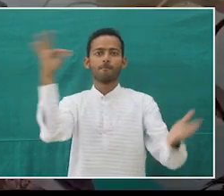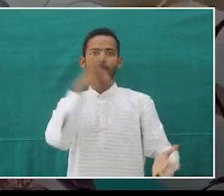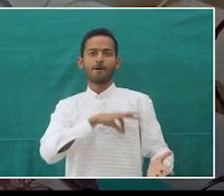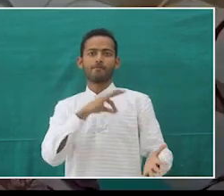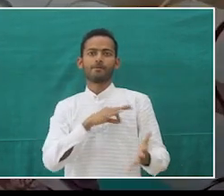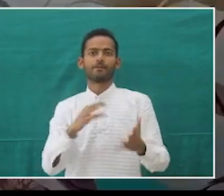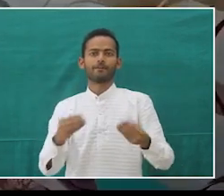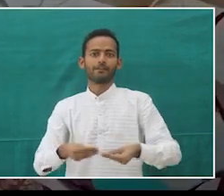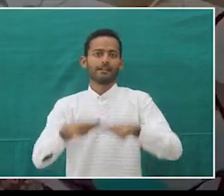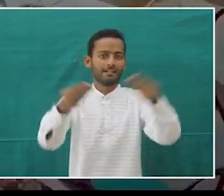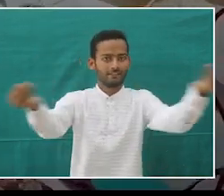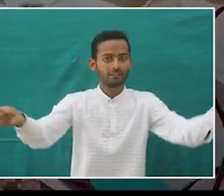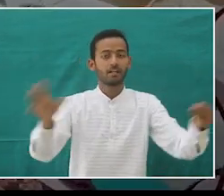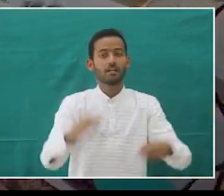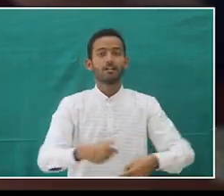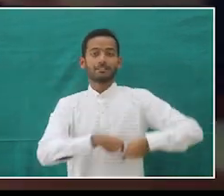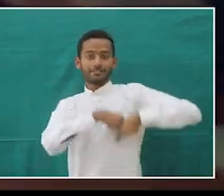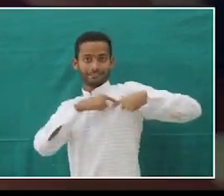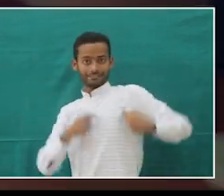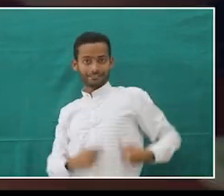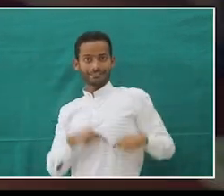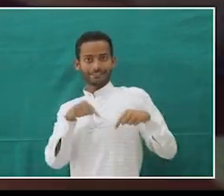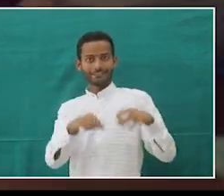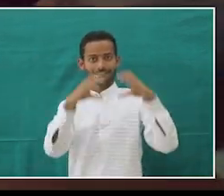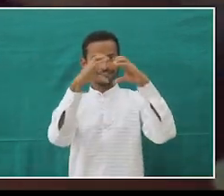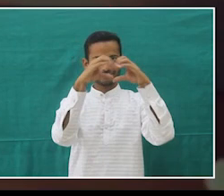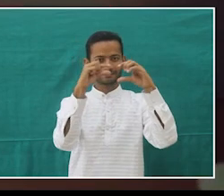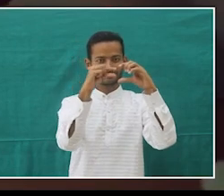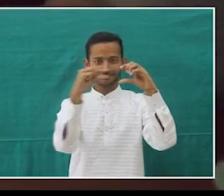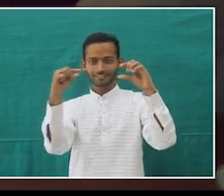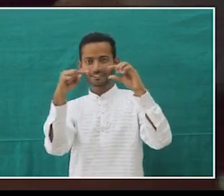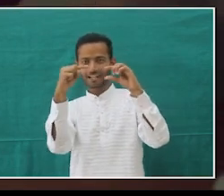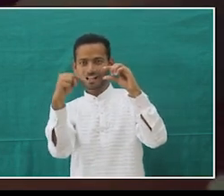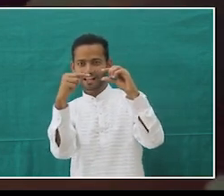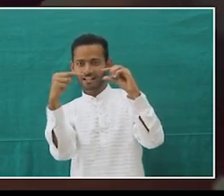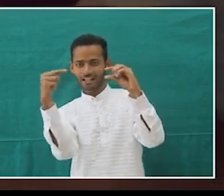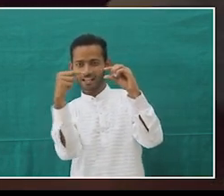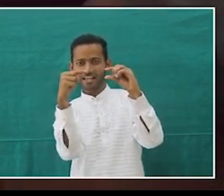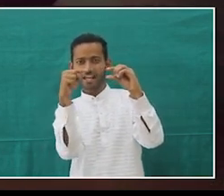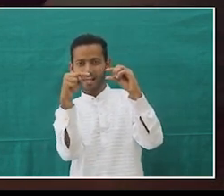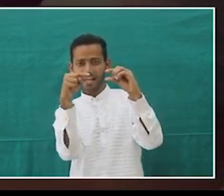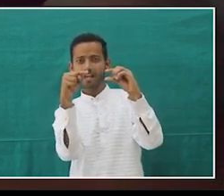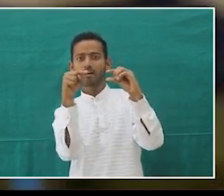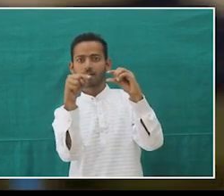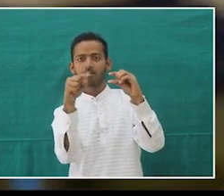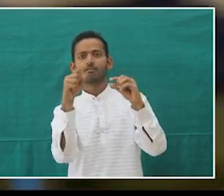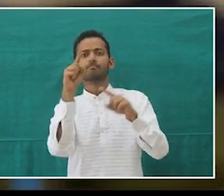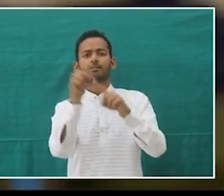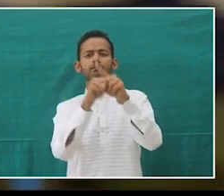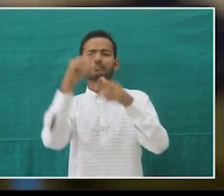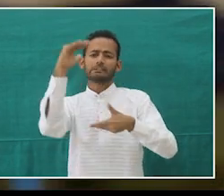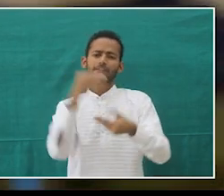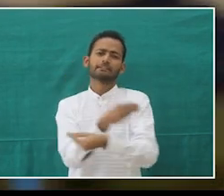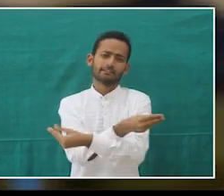डायलिसिस कार्यक्रम शुरू किया गया हृदय रोगियों को सस्ती दरों पर स्टीम उपलब्ध करवाएं